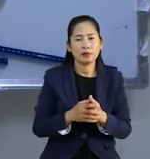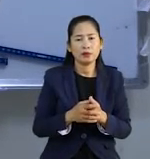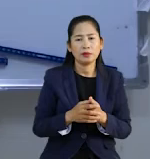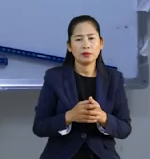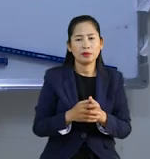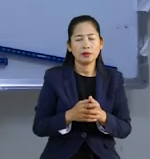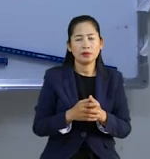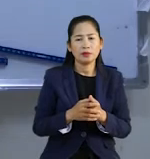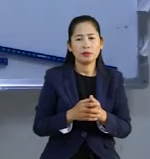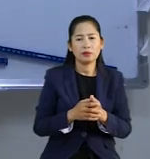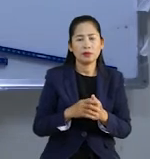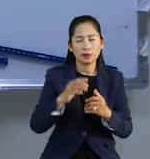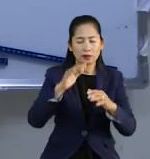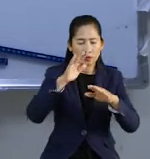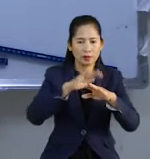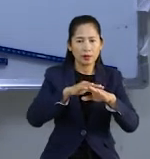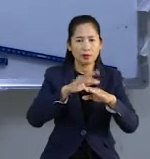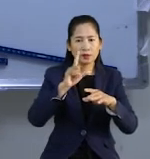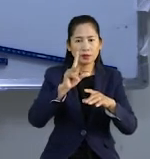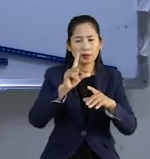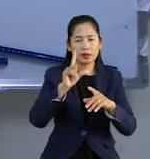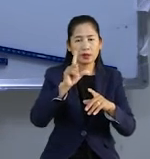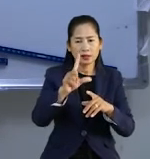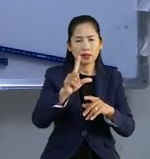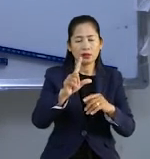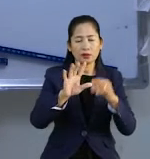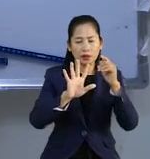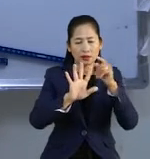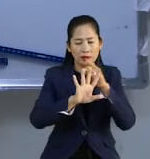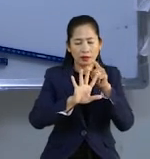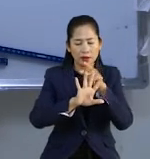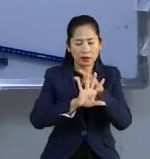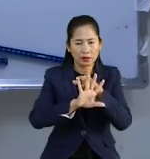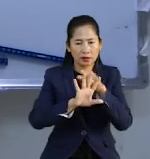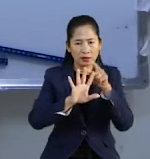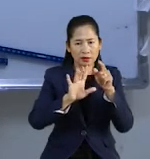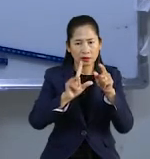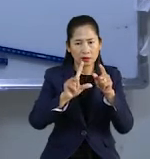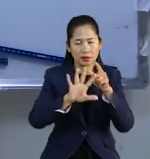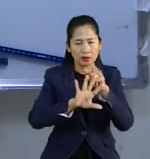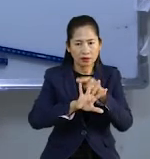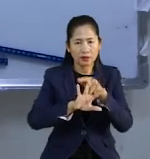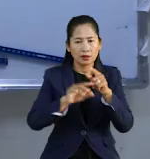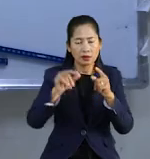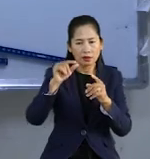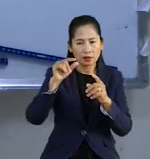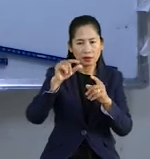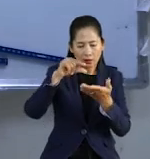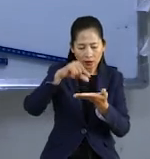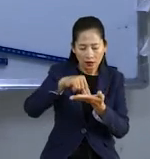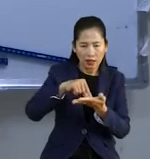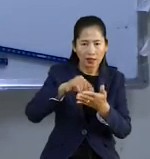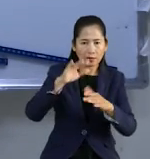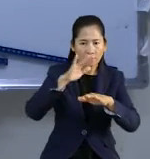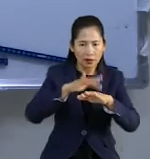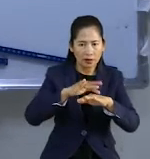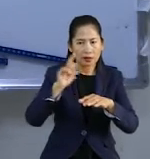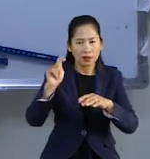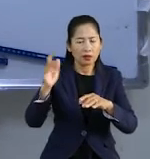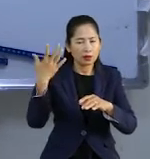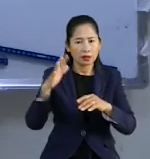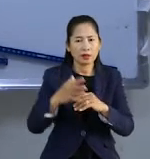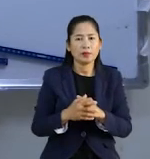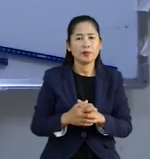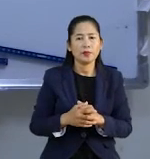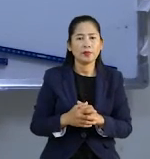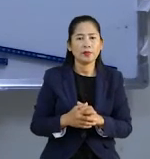จังสัญญาผัดเลือเนื้อปีเลือจนอย่างเนี้ยจ้อนะก้นนะบาดมันแม่นในจำกันดาลก็มันแม่นในปีเลิฟจนจีเนะโร